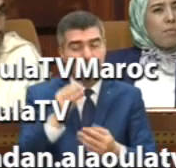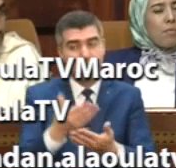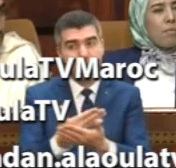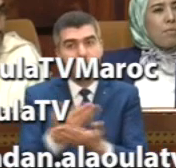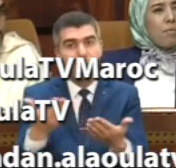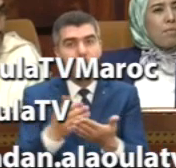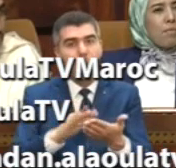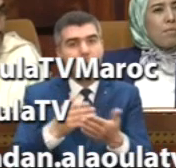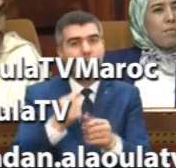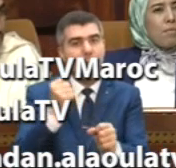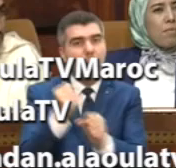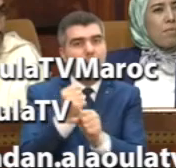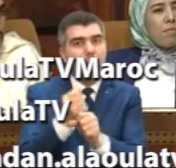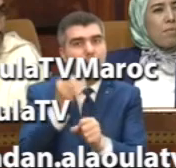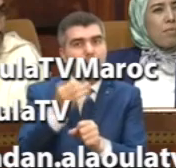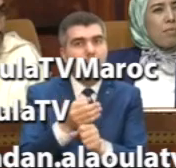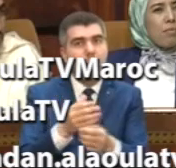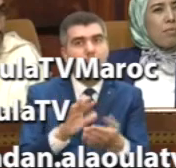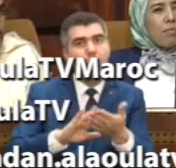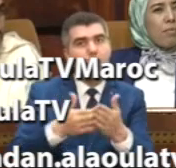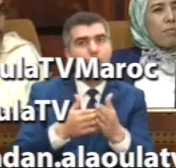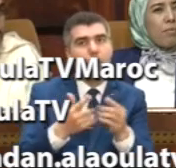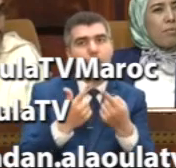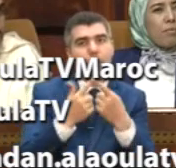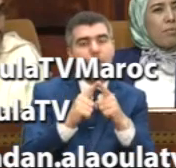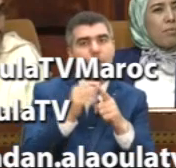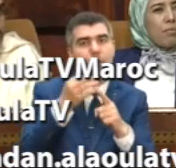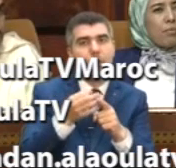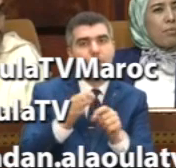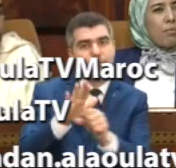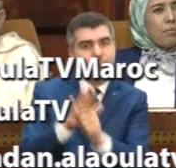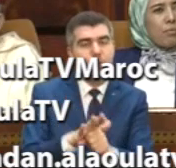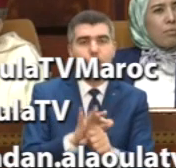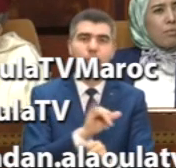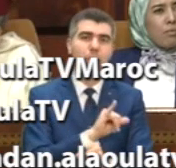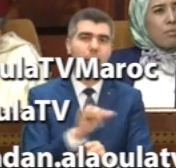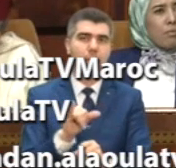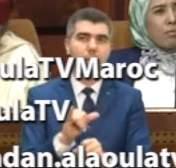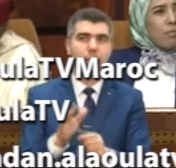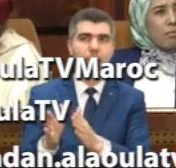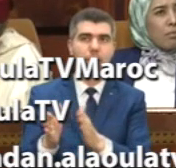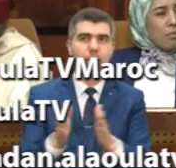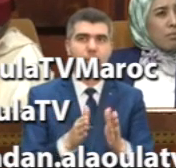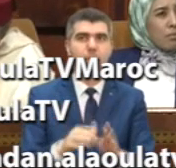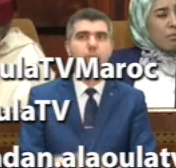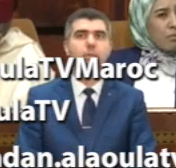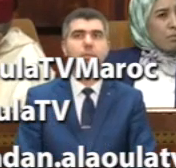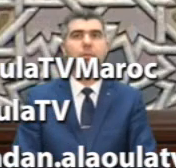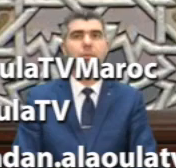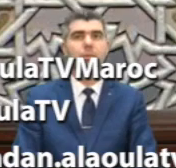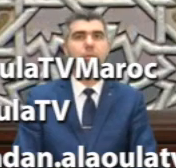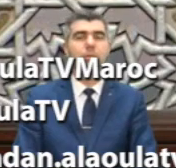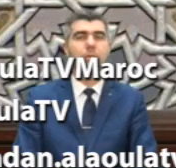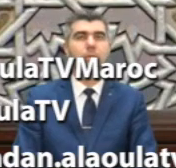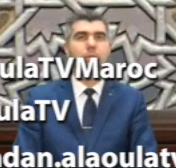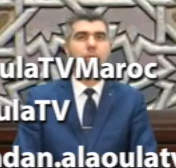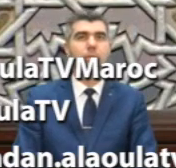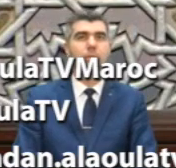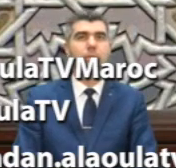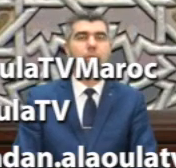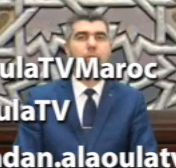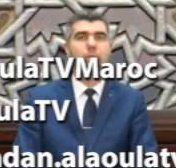الدولة لا ينبغي احنا كفاءة سياسية أننا نخص الأحزاب السياسية. شكرا. شكرا.